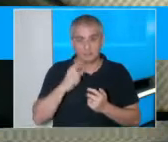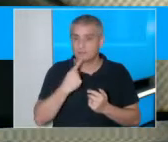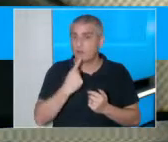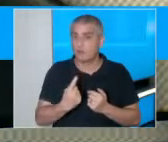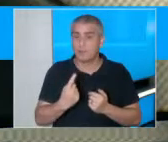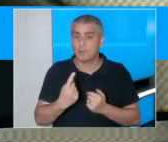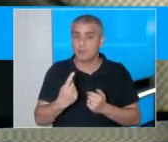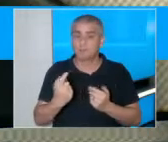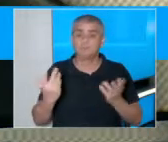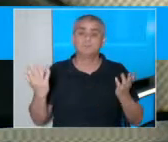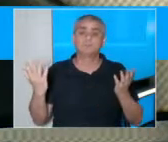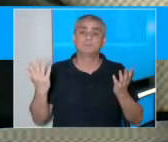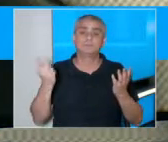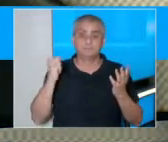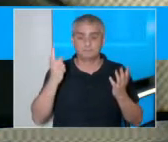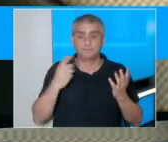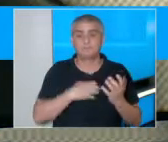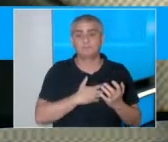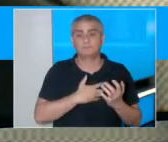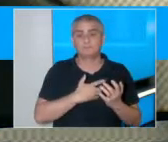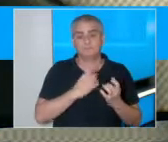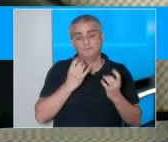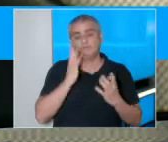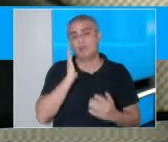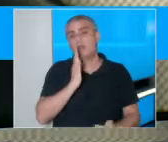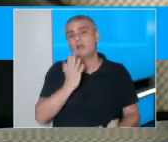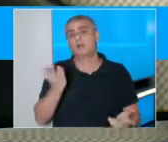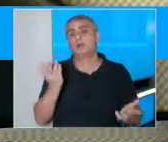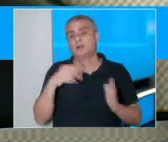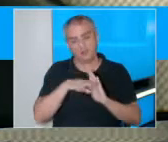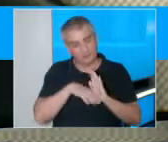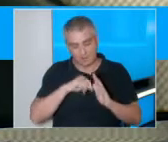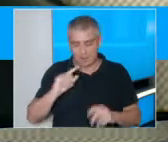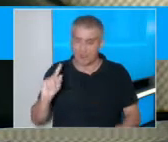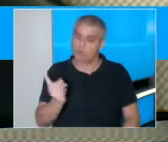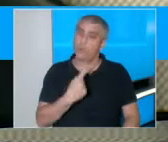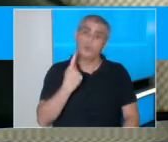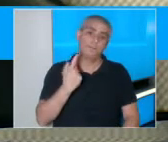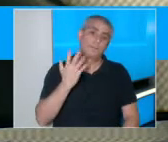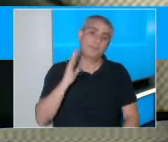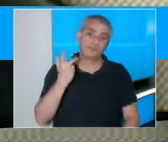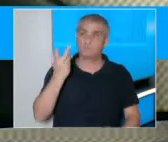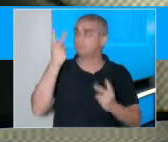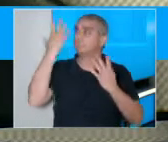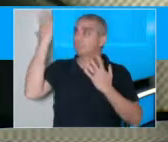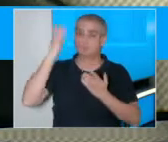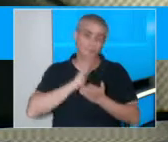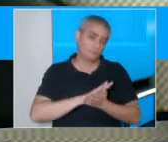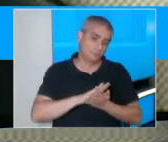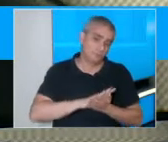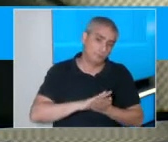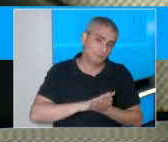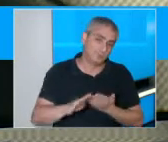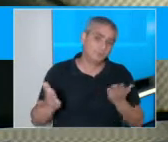לומר, כי יצר לב האדם רע מנעוריו, והכלל הזה חל על כולם, בין אם הם רמי מעלה או בין אם הם פשוטי